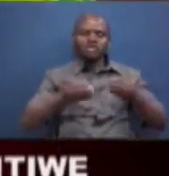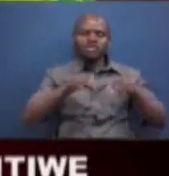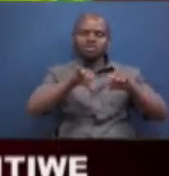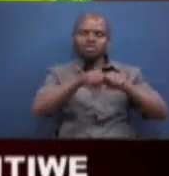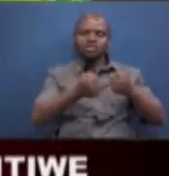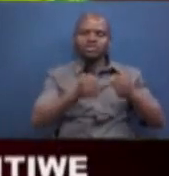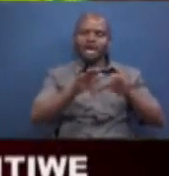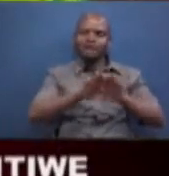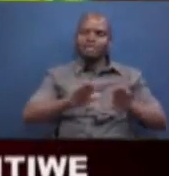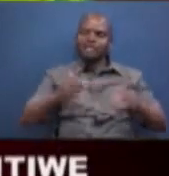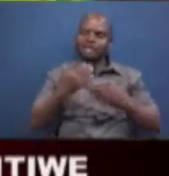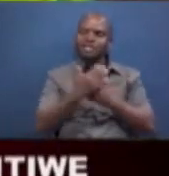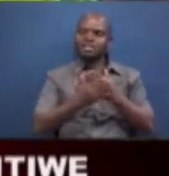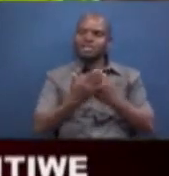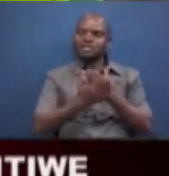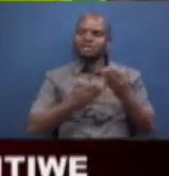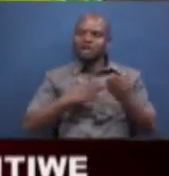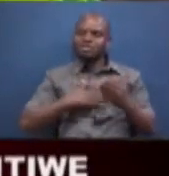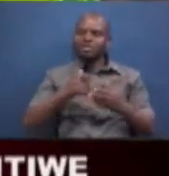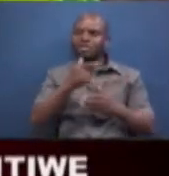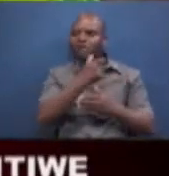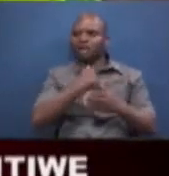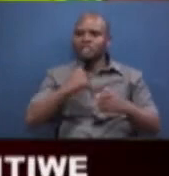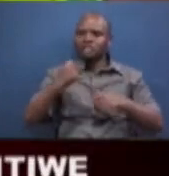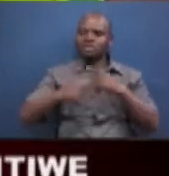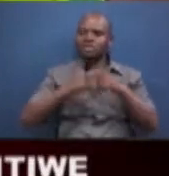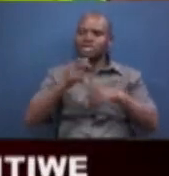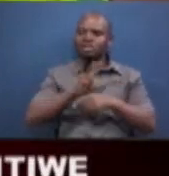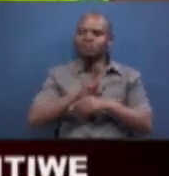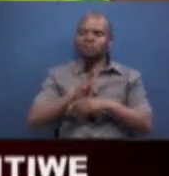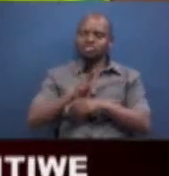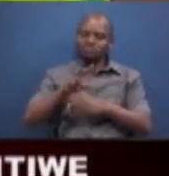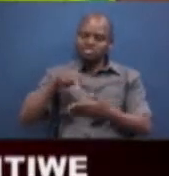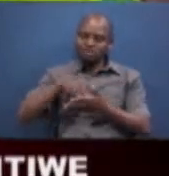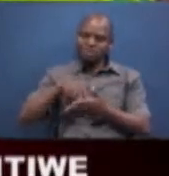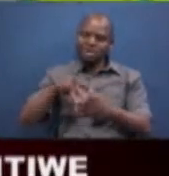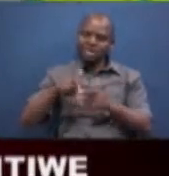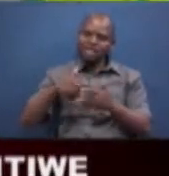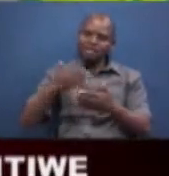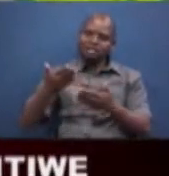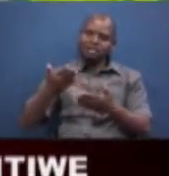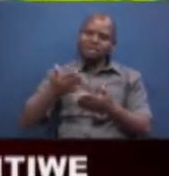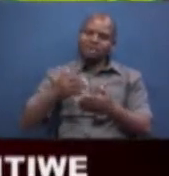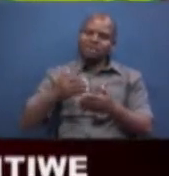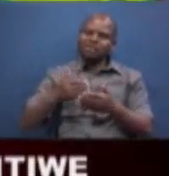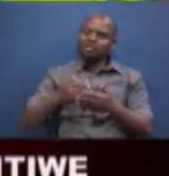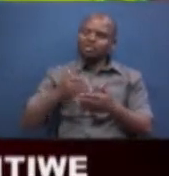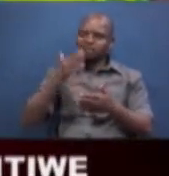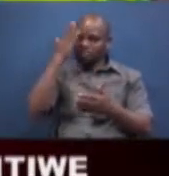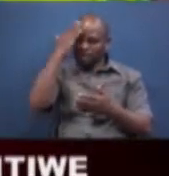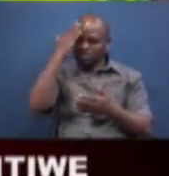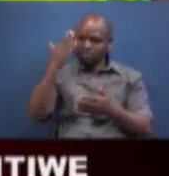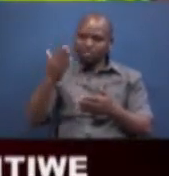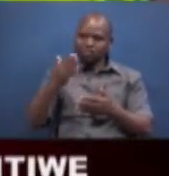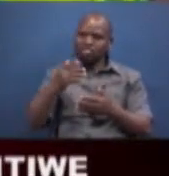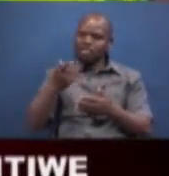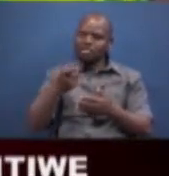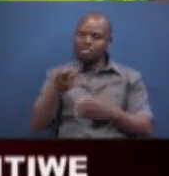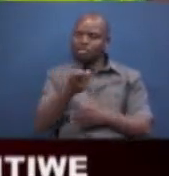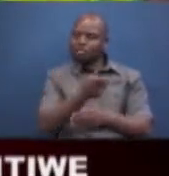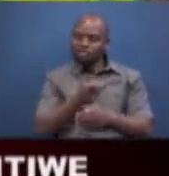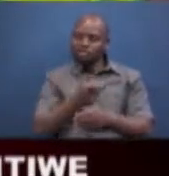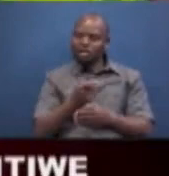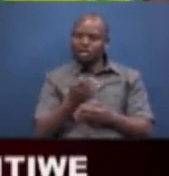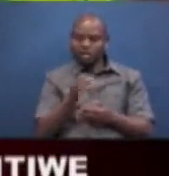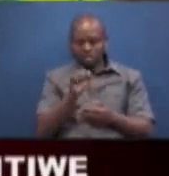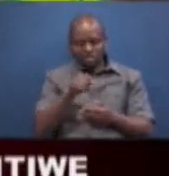kuvunja amani ya nchi yetu ambao rais wetu ameendelea kusimamia, lakini wengine kati yao tunajua kwamba wamenunuliwa,